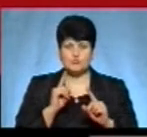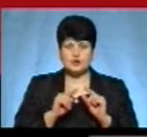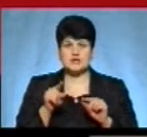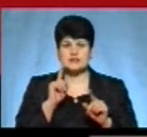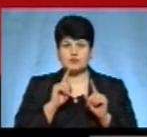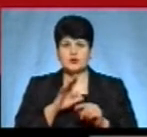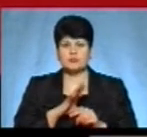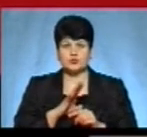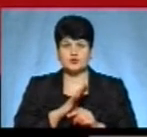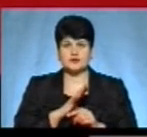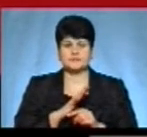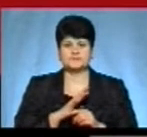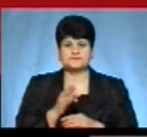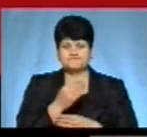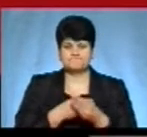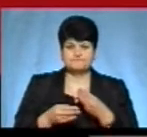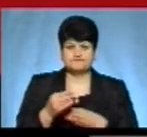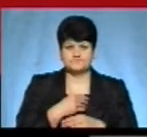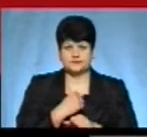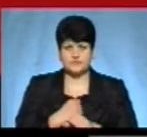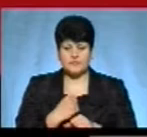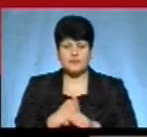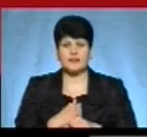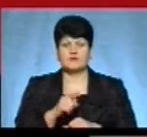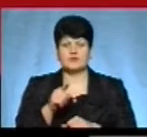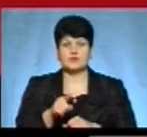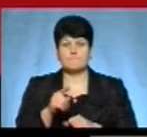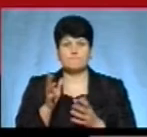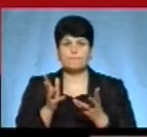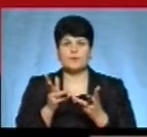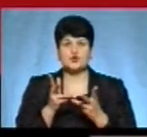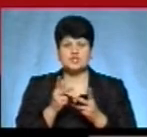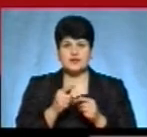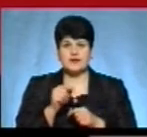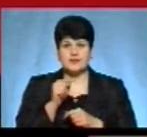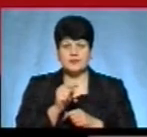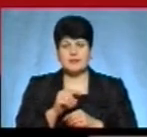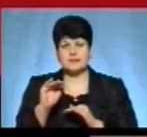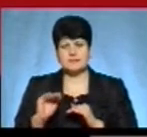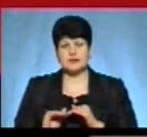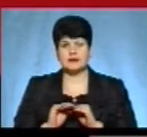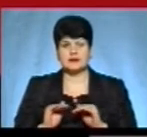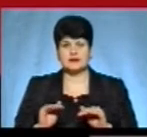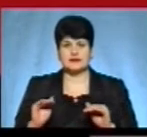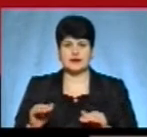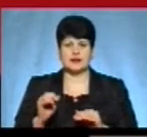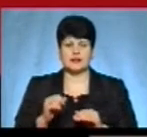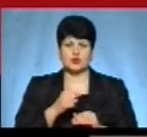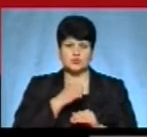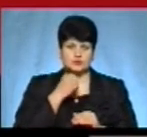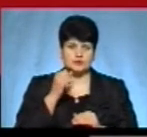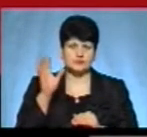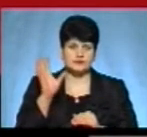були насліпо зроблені, бо було, вони там посчитали і малих дітей, і які тільки були